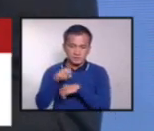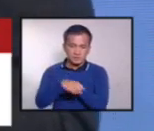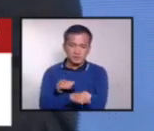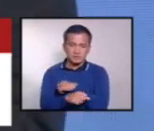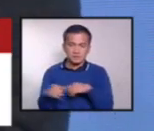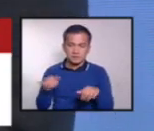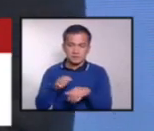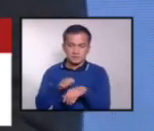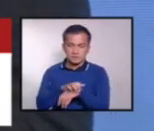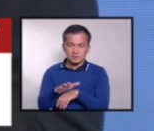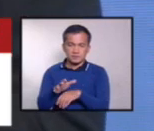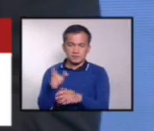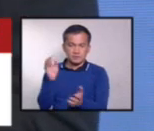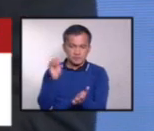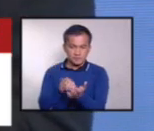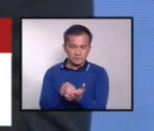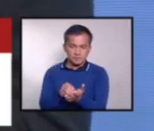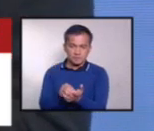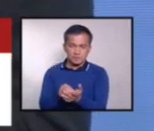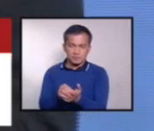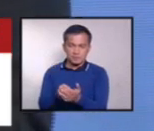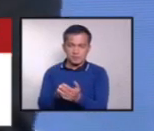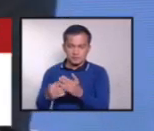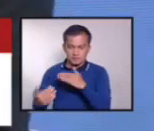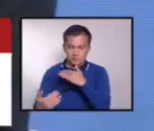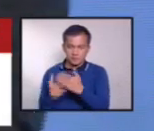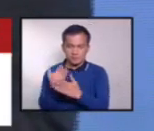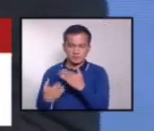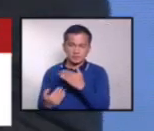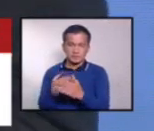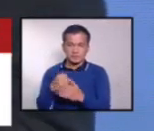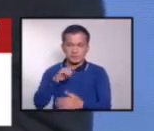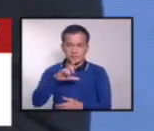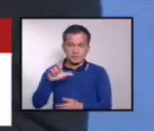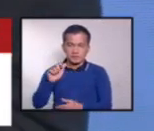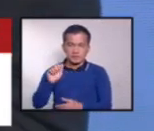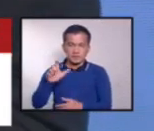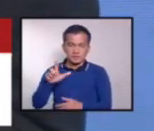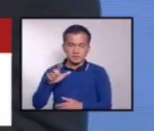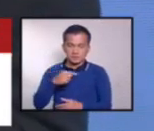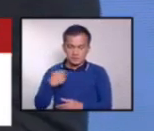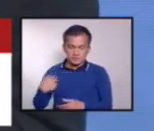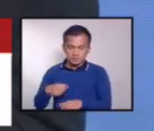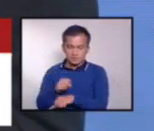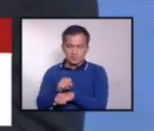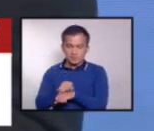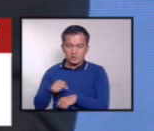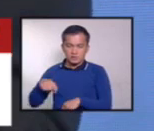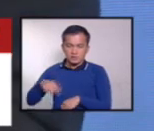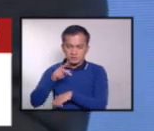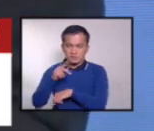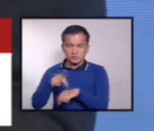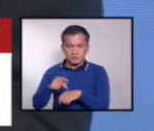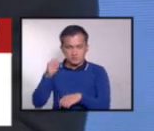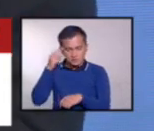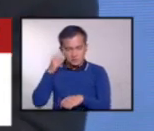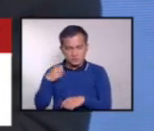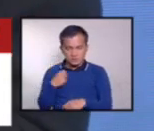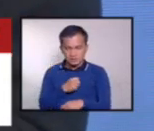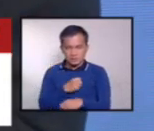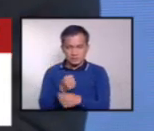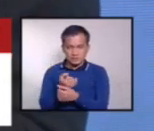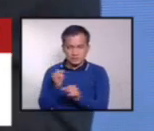sa pangungutang, pagpasok ng mga illegal Chinese workers dito sa ating bansa. And so I think the Senate as an